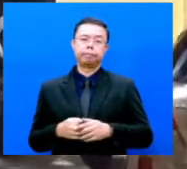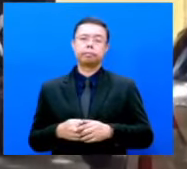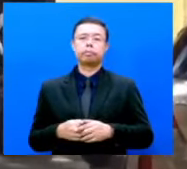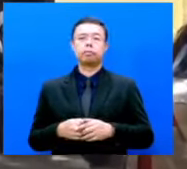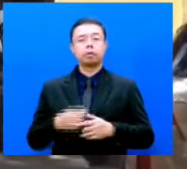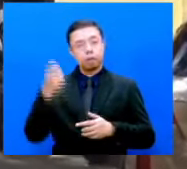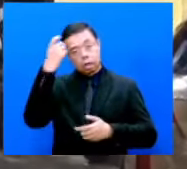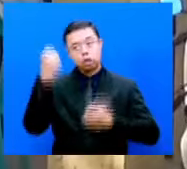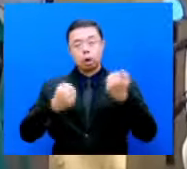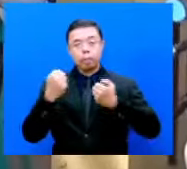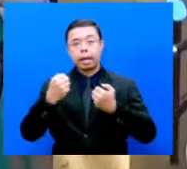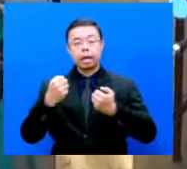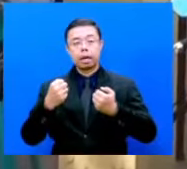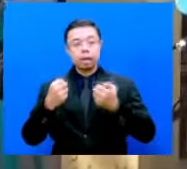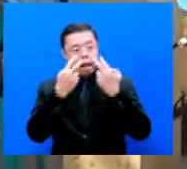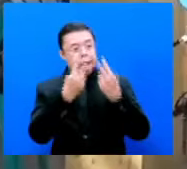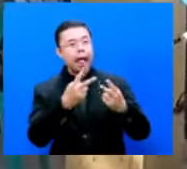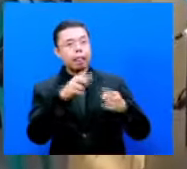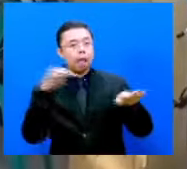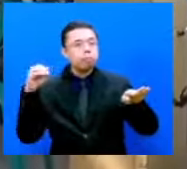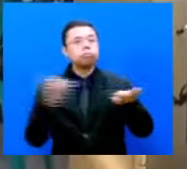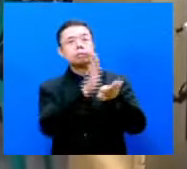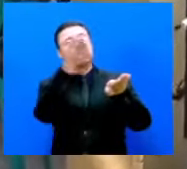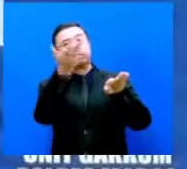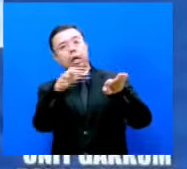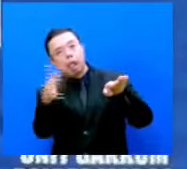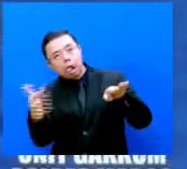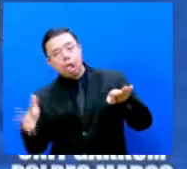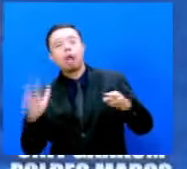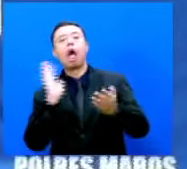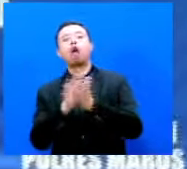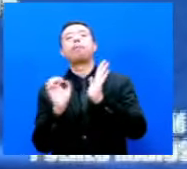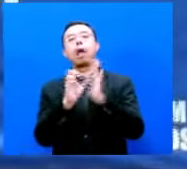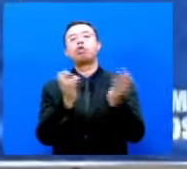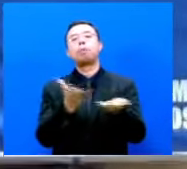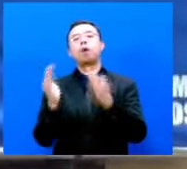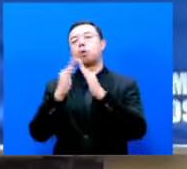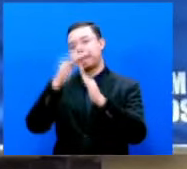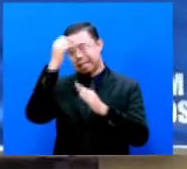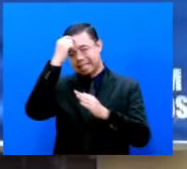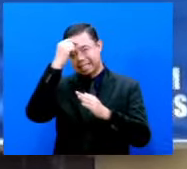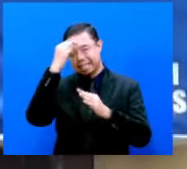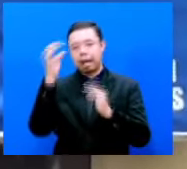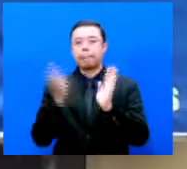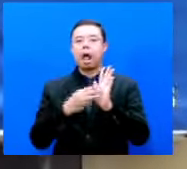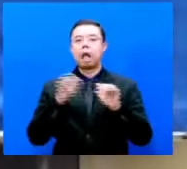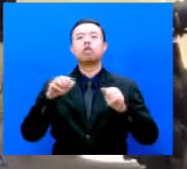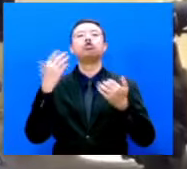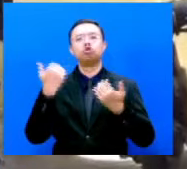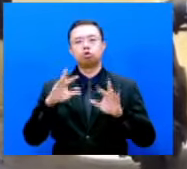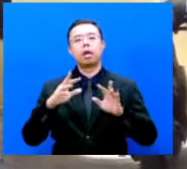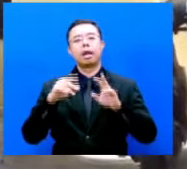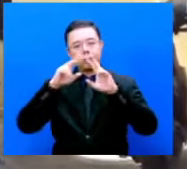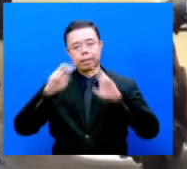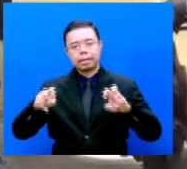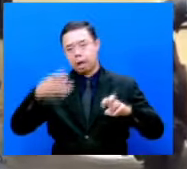Pengendara yang melintas berupaya menolong korban untuk dibawa ke rumah sakit. Kasus